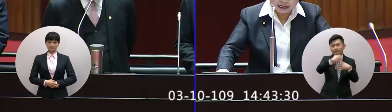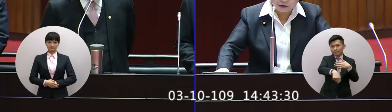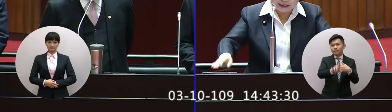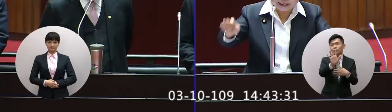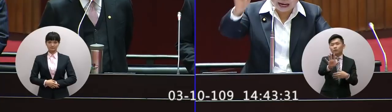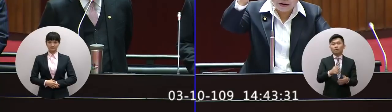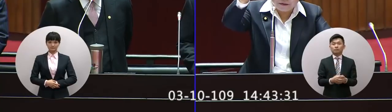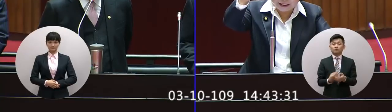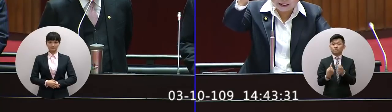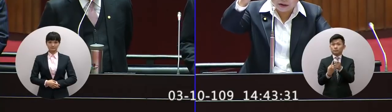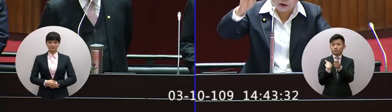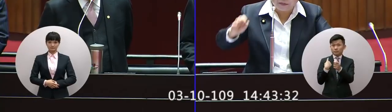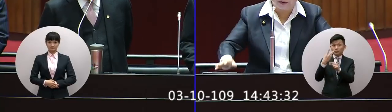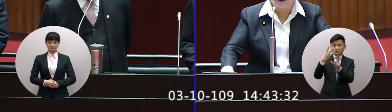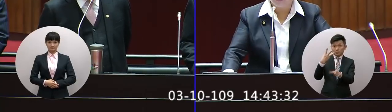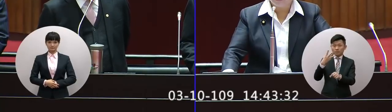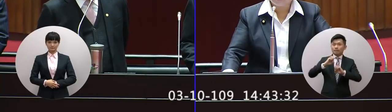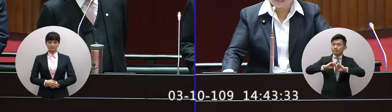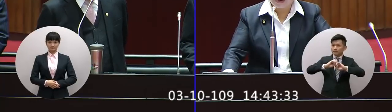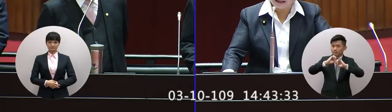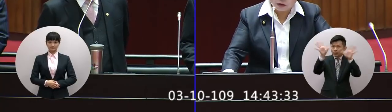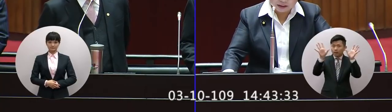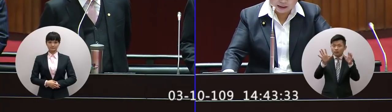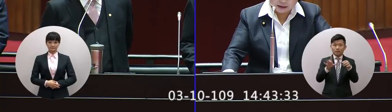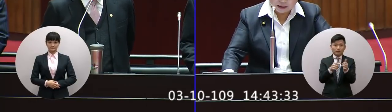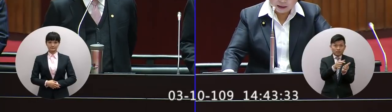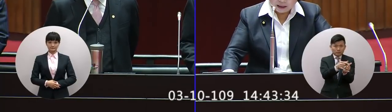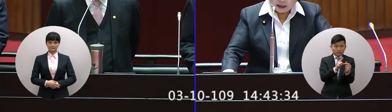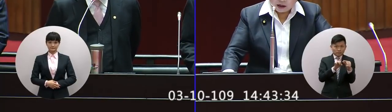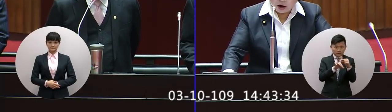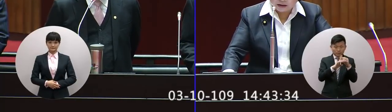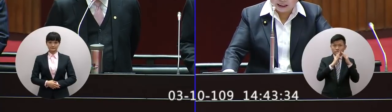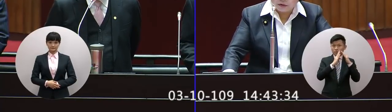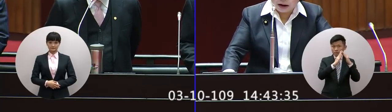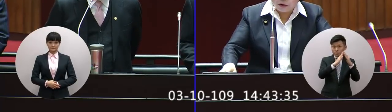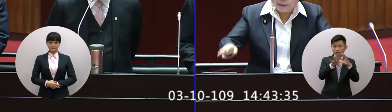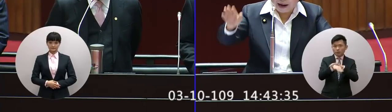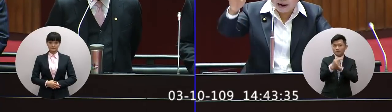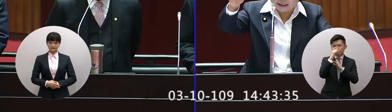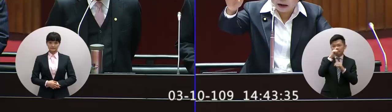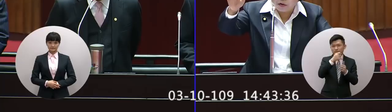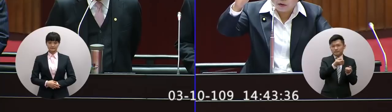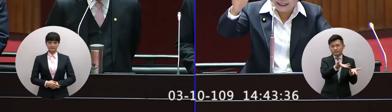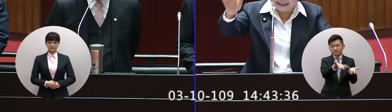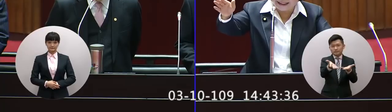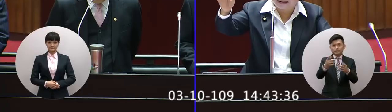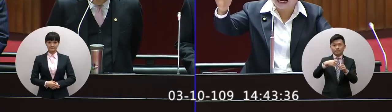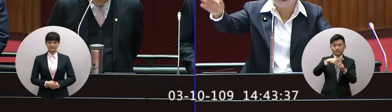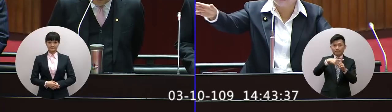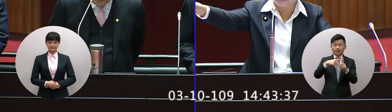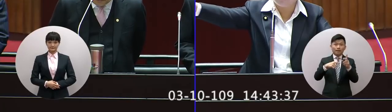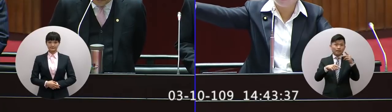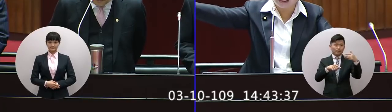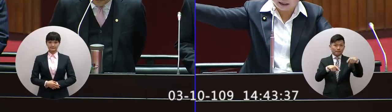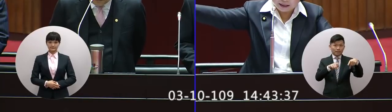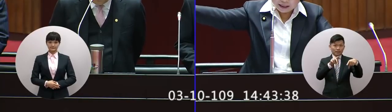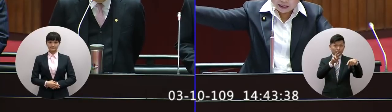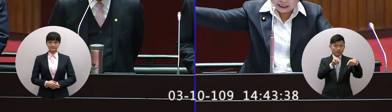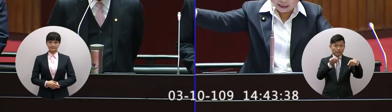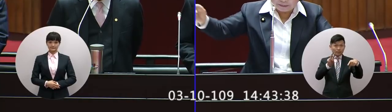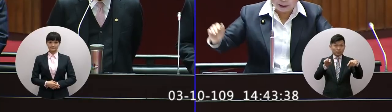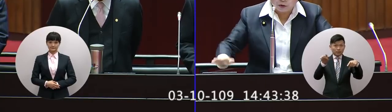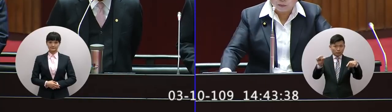市政府在去年3月份的时候公布台中市空气污染物 PM2.5 环境调查跟健康